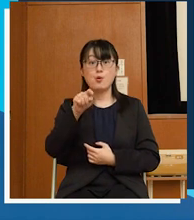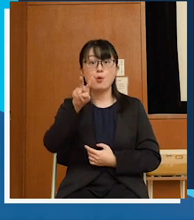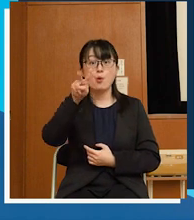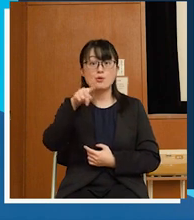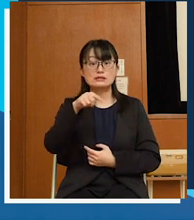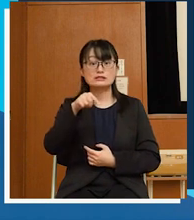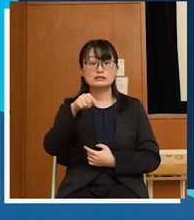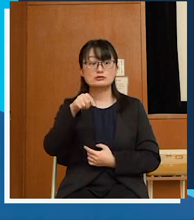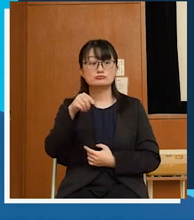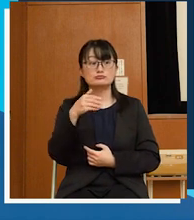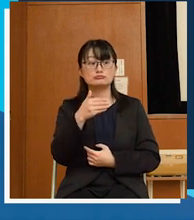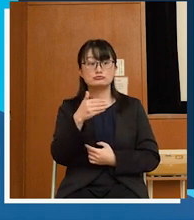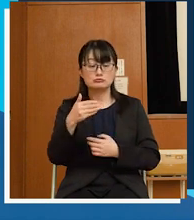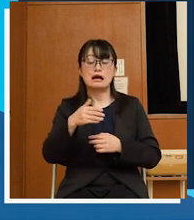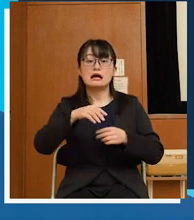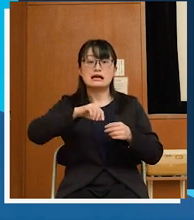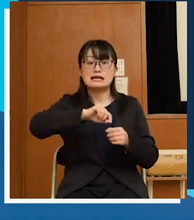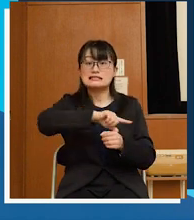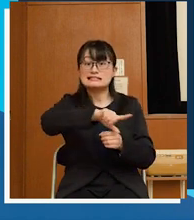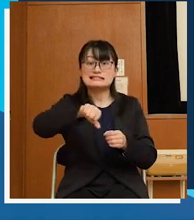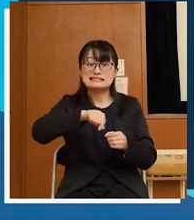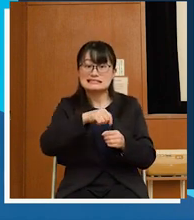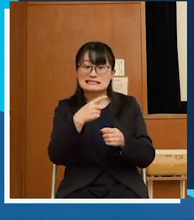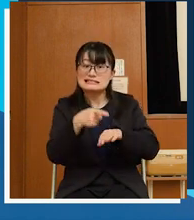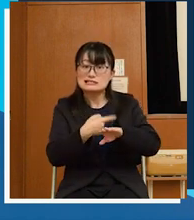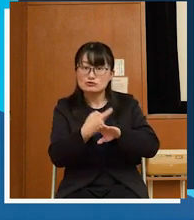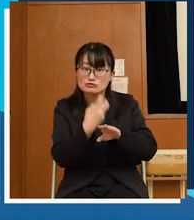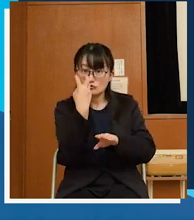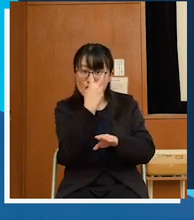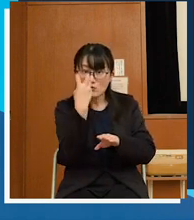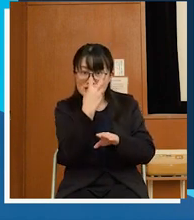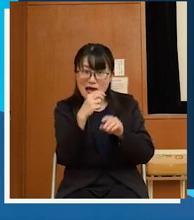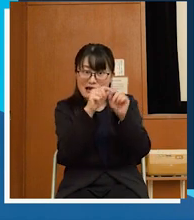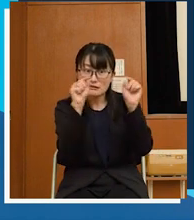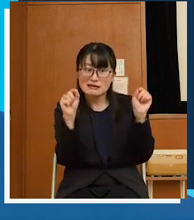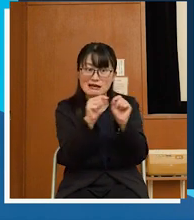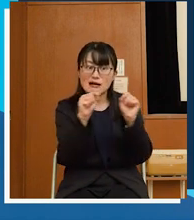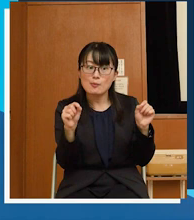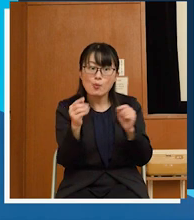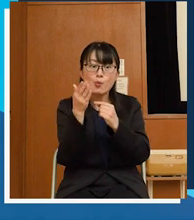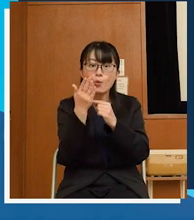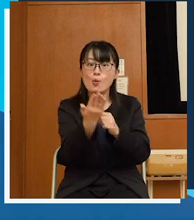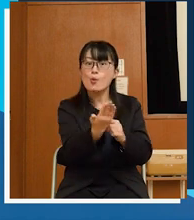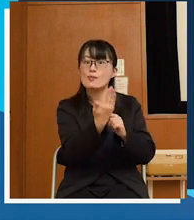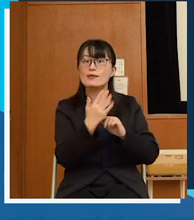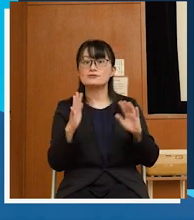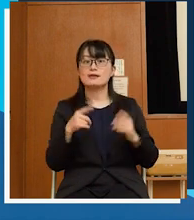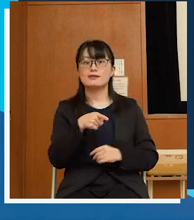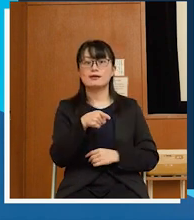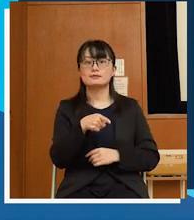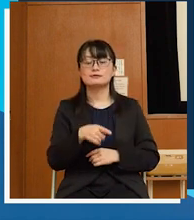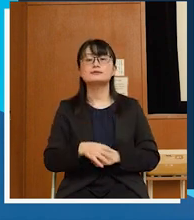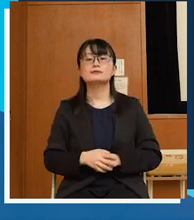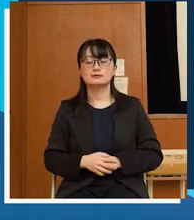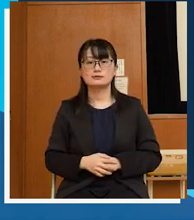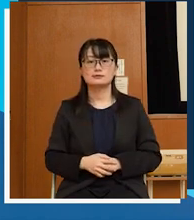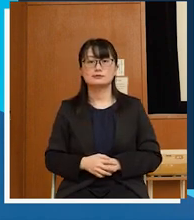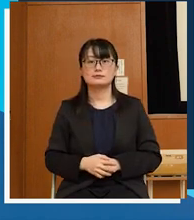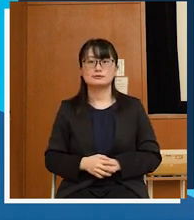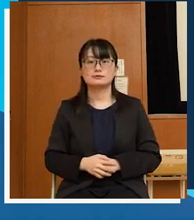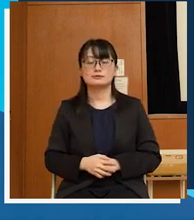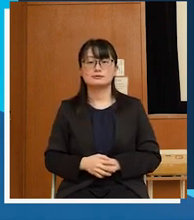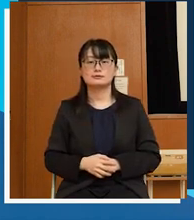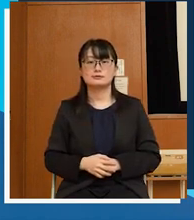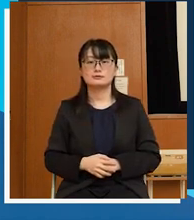調査結果を出していません調査しているかどうかすら明らかにしていませんそうではなくそこから同じ